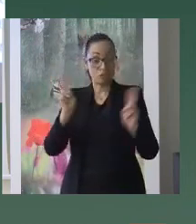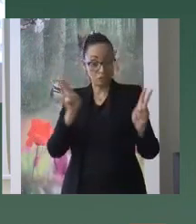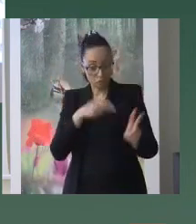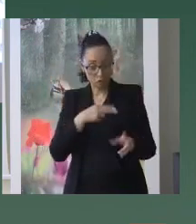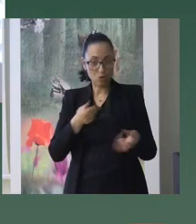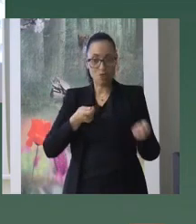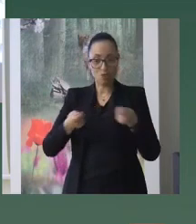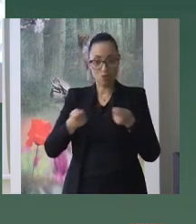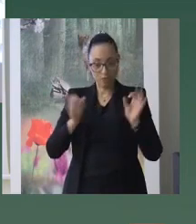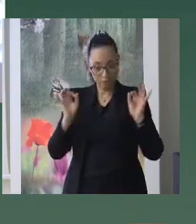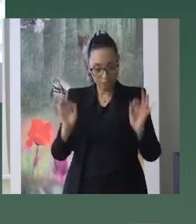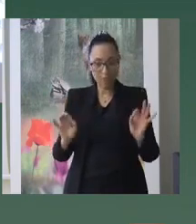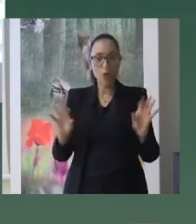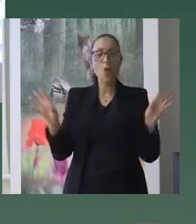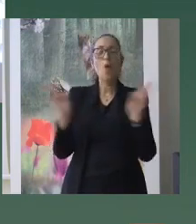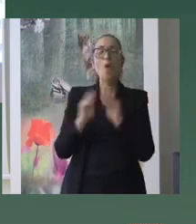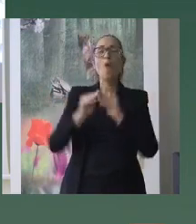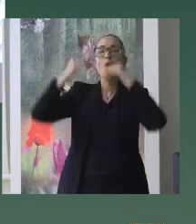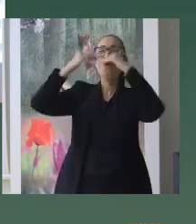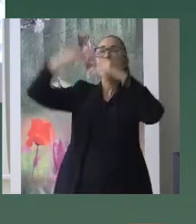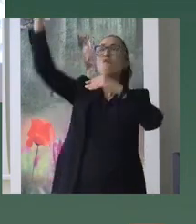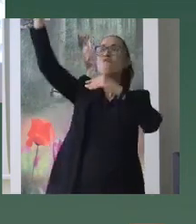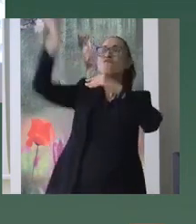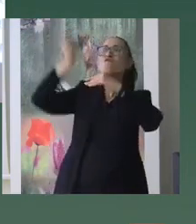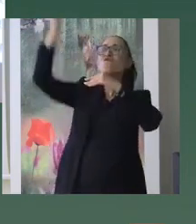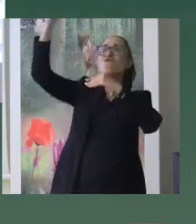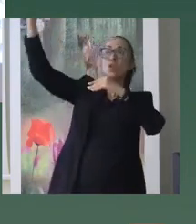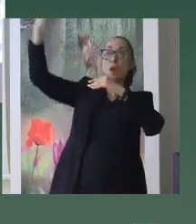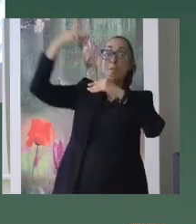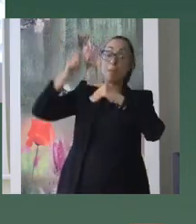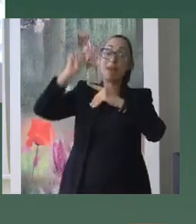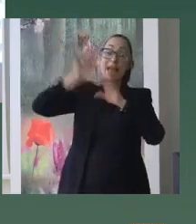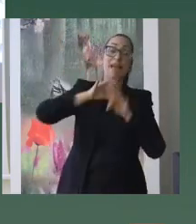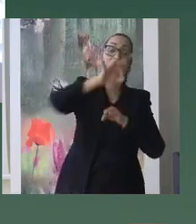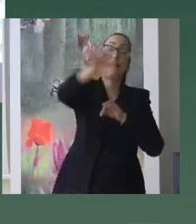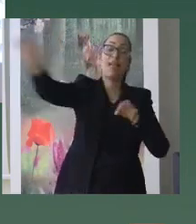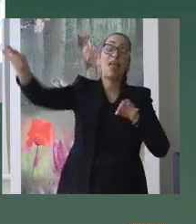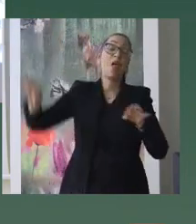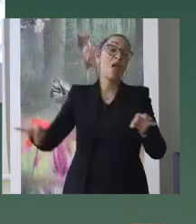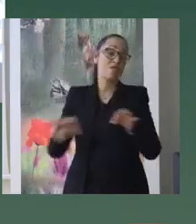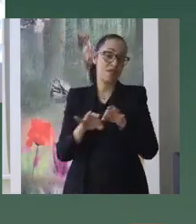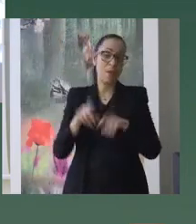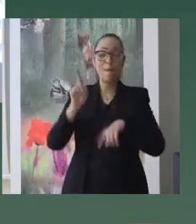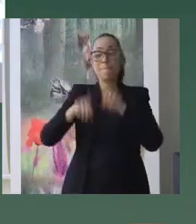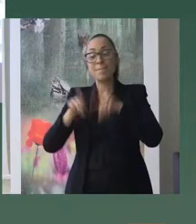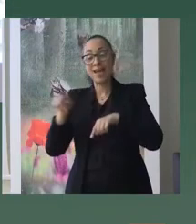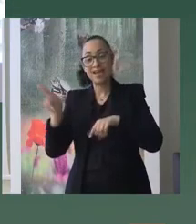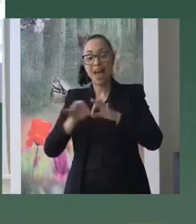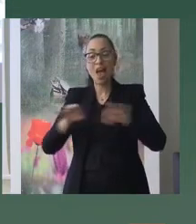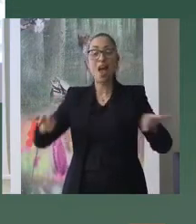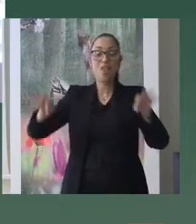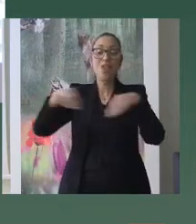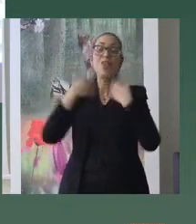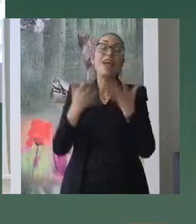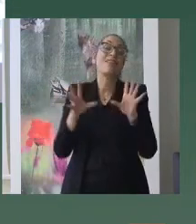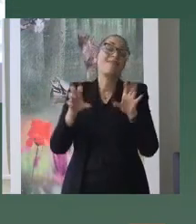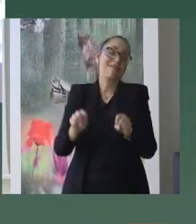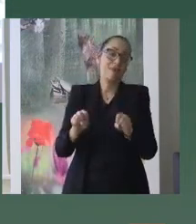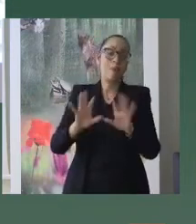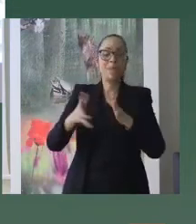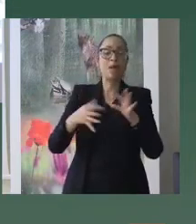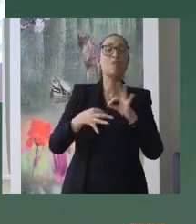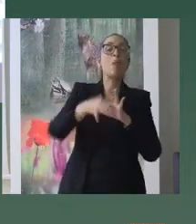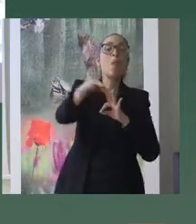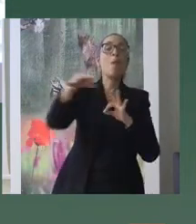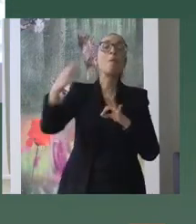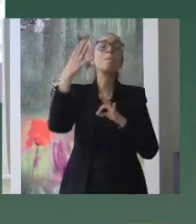μια βιώσιμη επένδυση φωτοβολταϊκού σε μια στέγη πρέπει να έχει ένα εμβαδόν και πάνω. Άρα σε κάποια από αυτά που το εμβαδόν αυτό δεν το πιάνει, που πρέπει να είναι